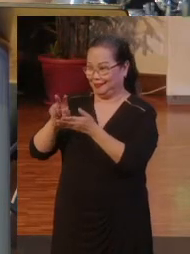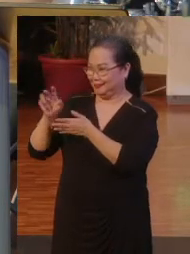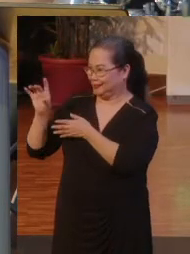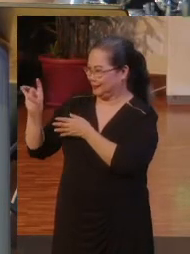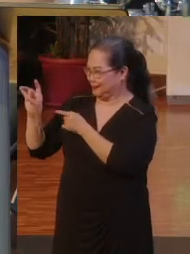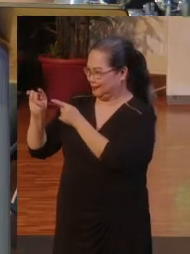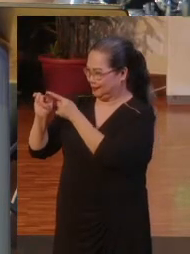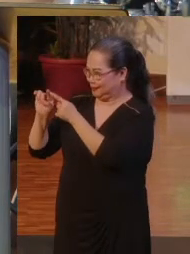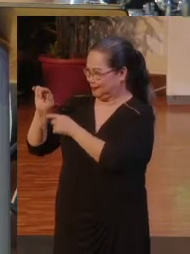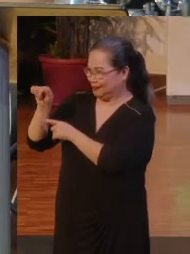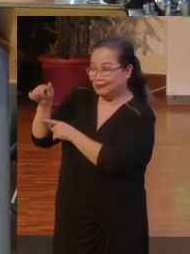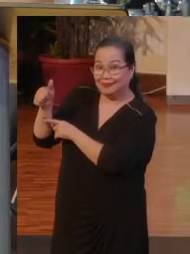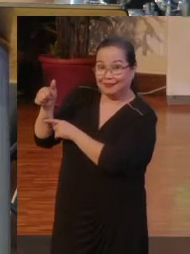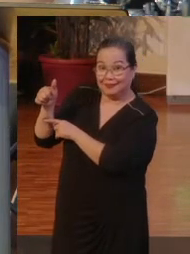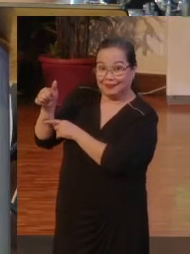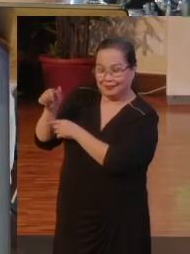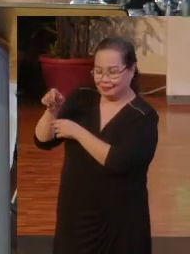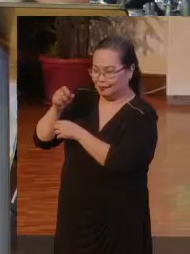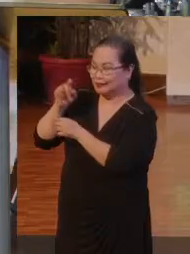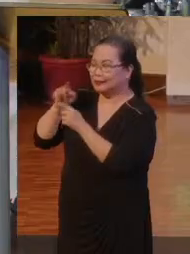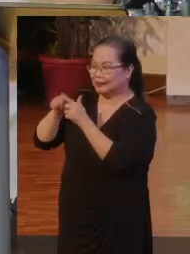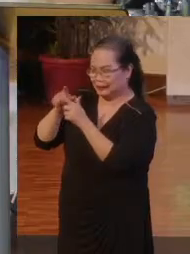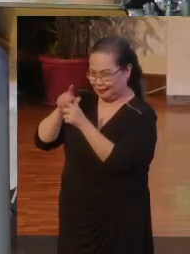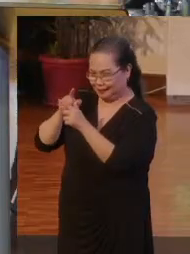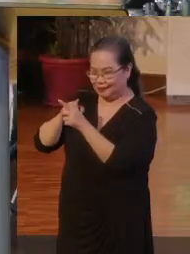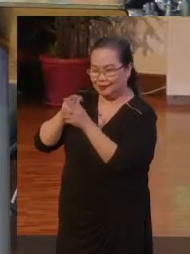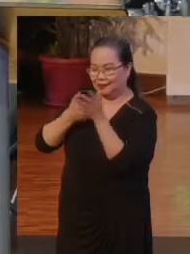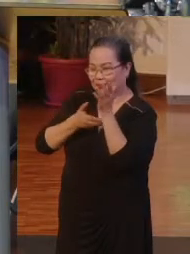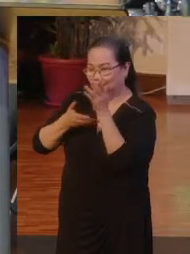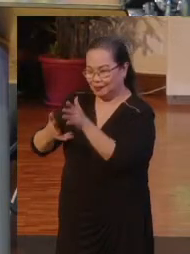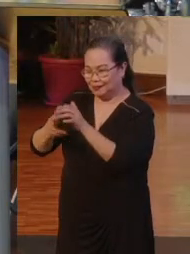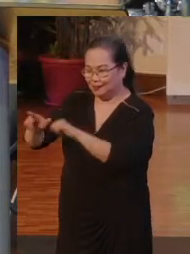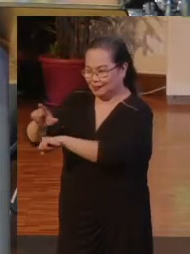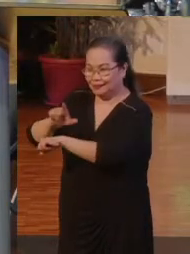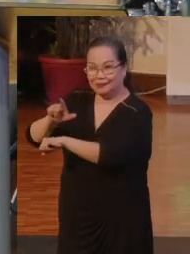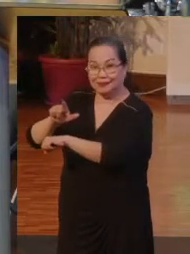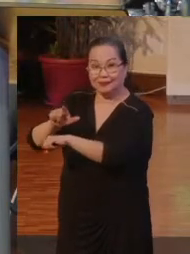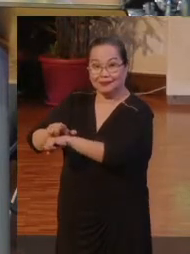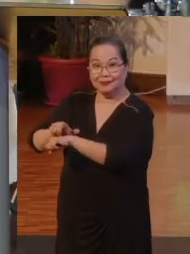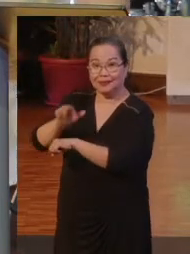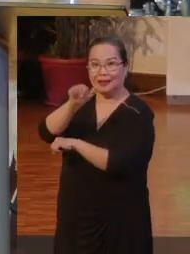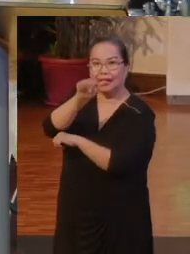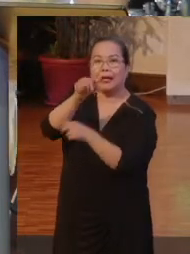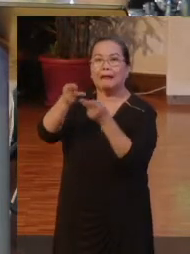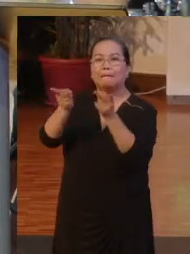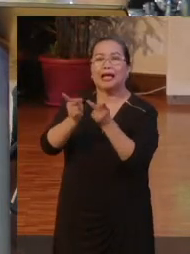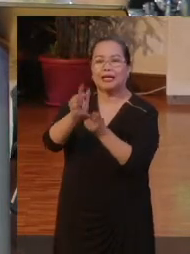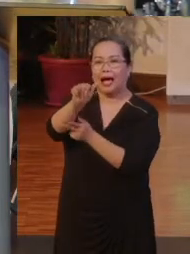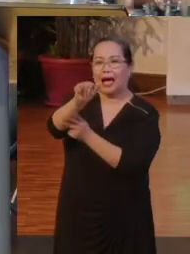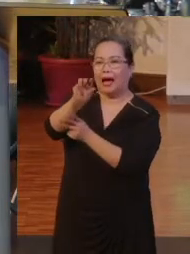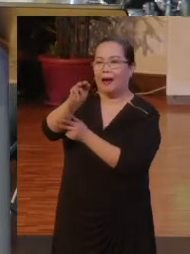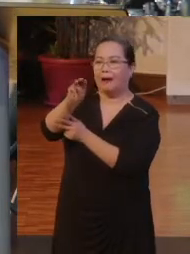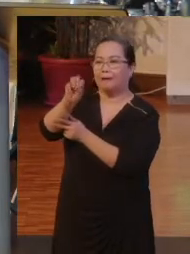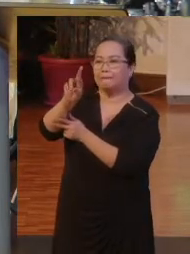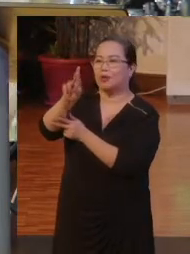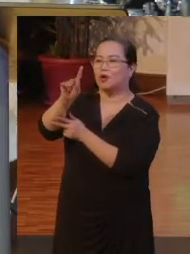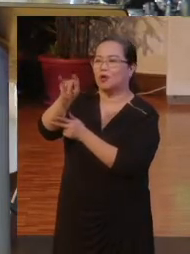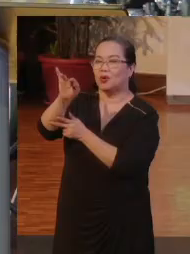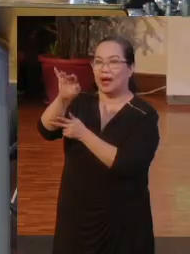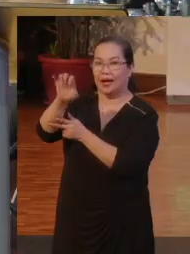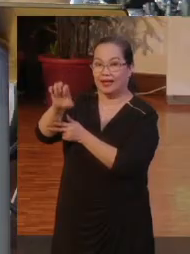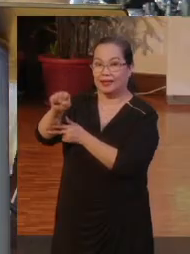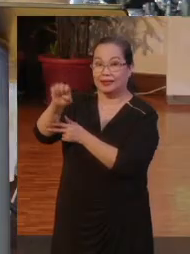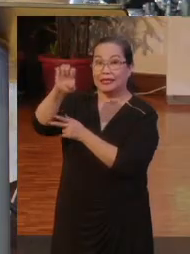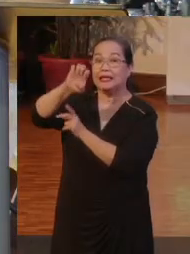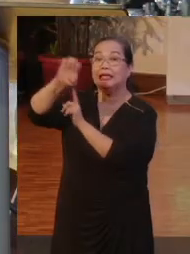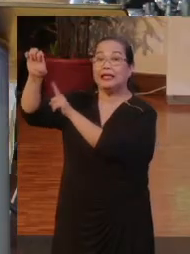10. Then, I brought you to the land of the Amorites. Ito po yung east of the